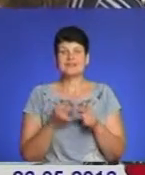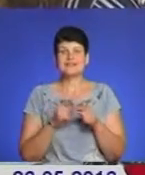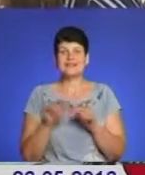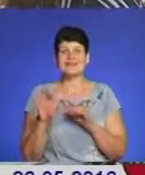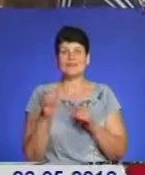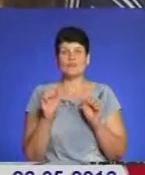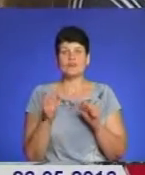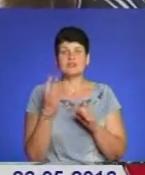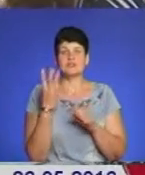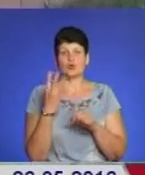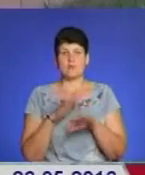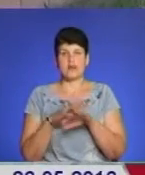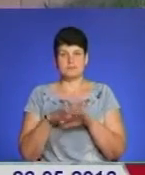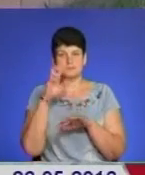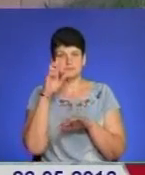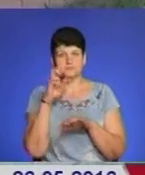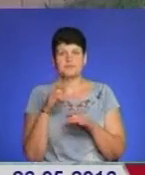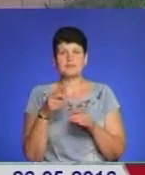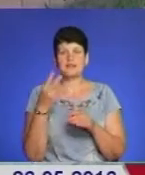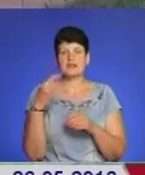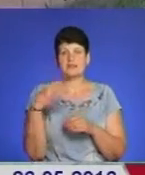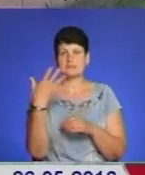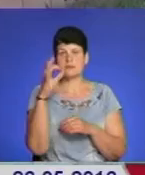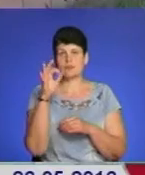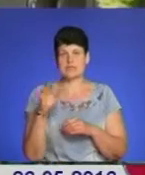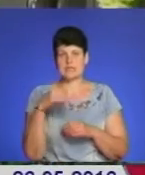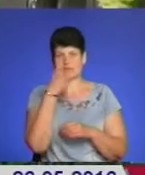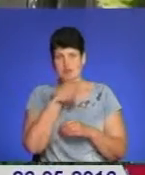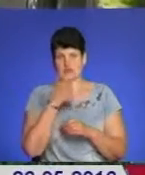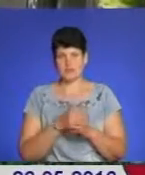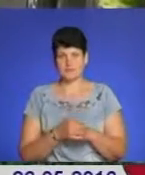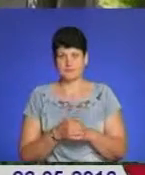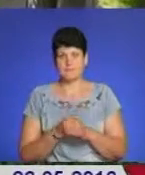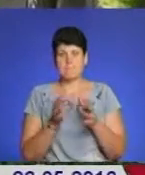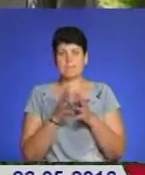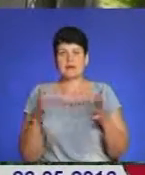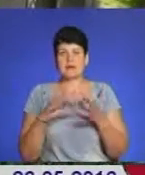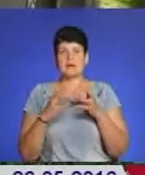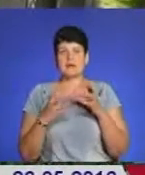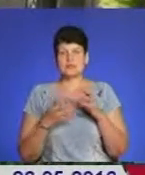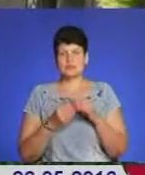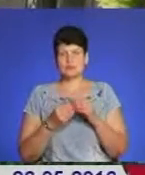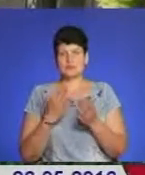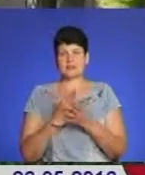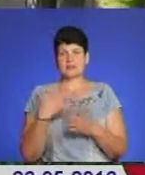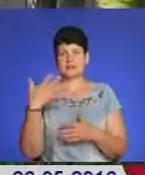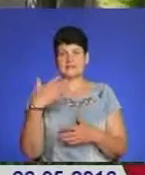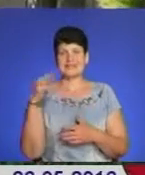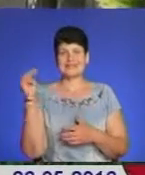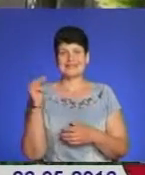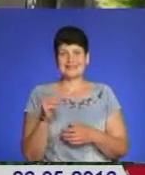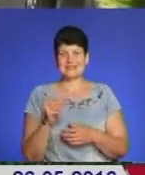одному з трьох державних банків під 25% річних. Максимальна сума кредиту складає 50 тисяч